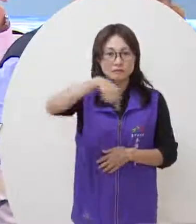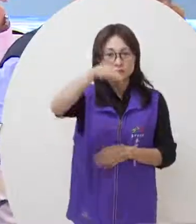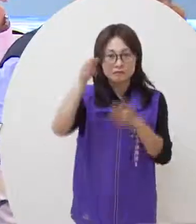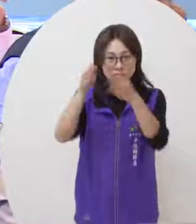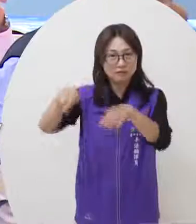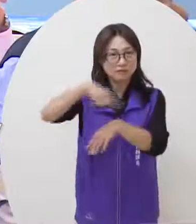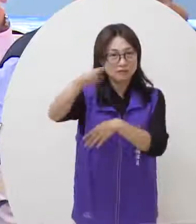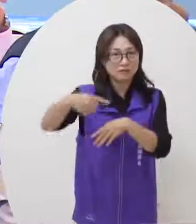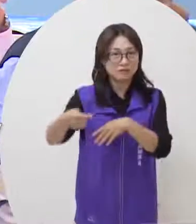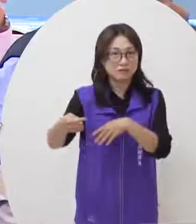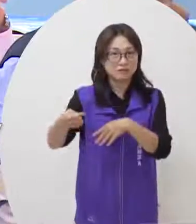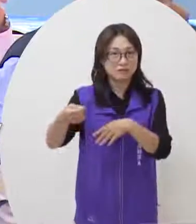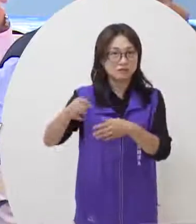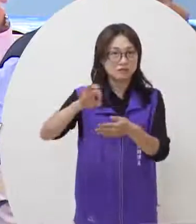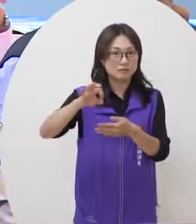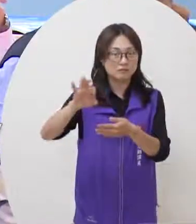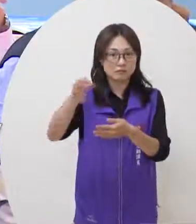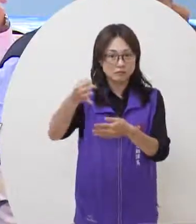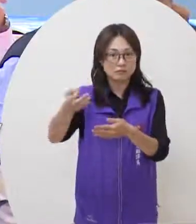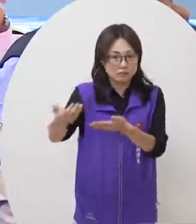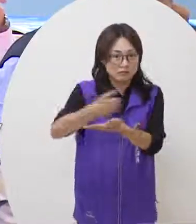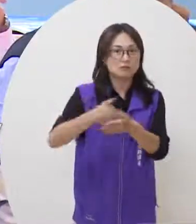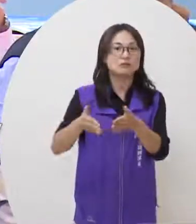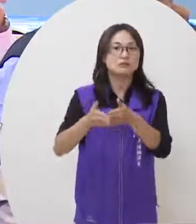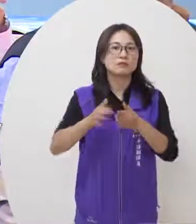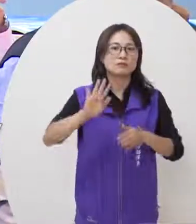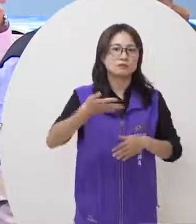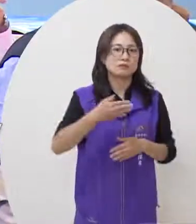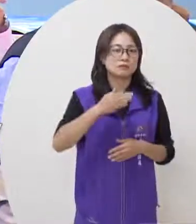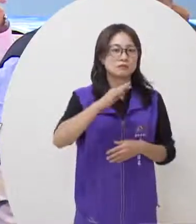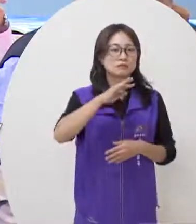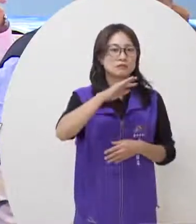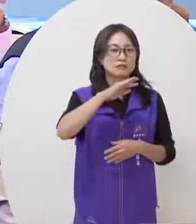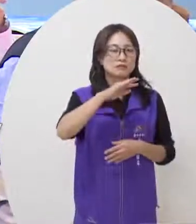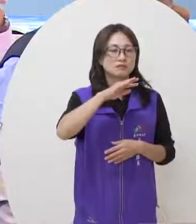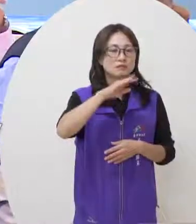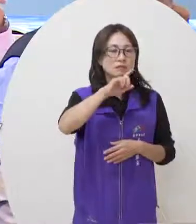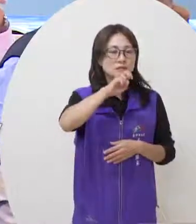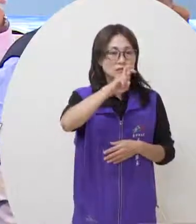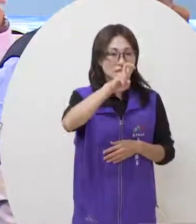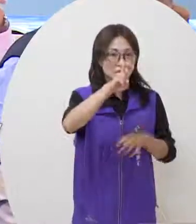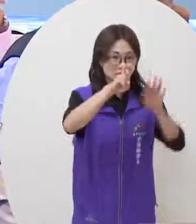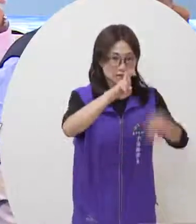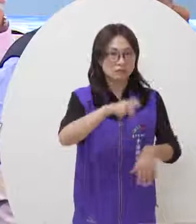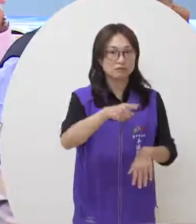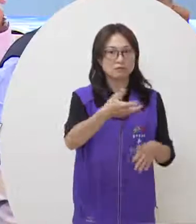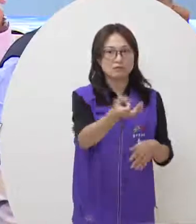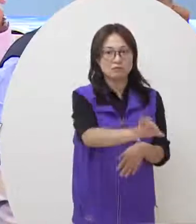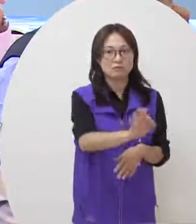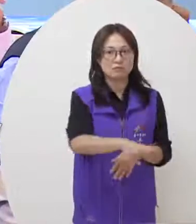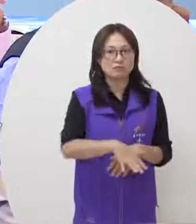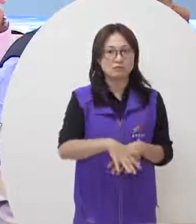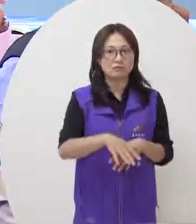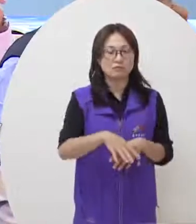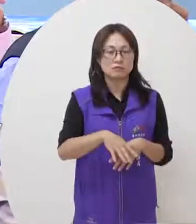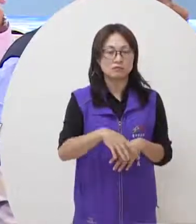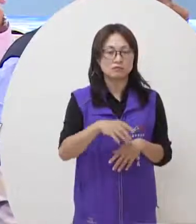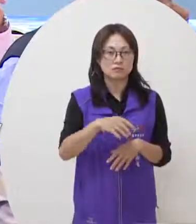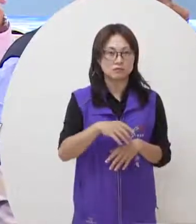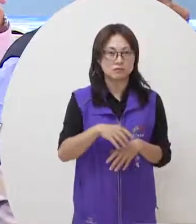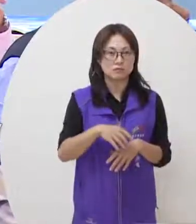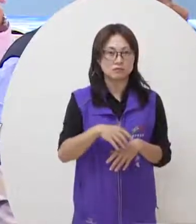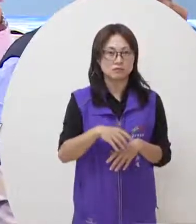生哦，这个六岁以下的都不用钱，十二岁以下这个部分会有半价卡哦。这个相